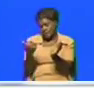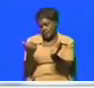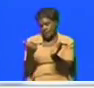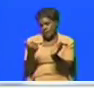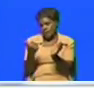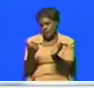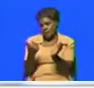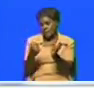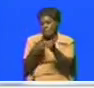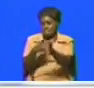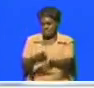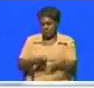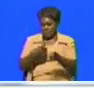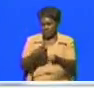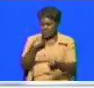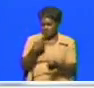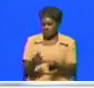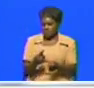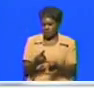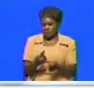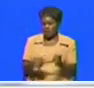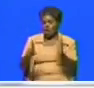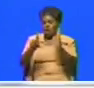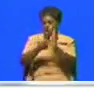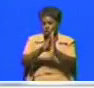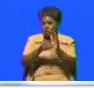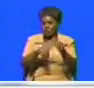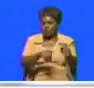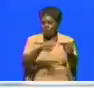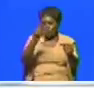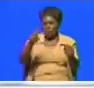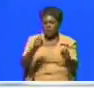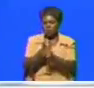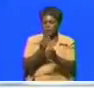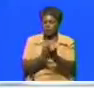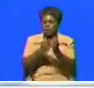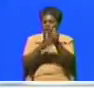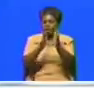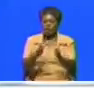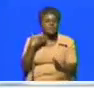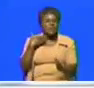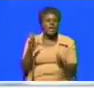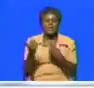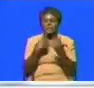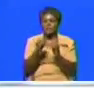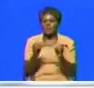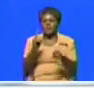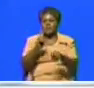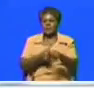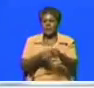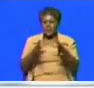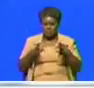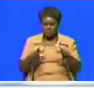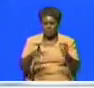tulishtumu na kusema kwamba hatua za kisheria zichukuliwe kuhakikisha kwamba viongozi hawatoi matamshi kama haya. Unaposukuma hatua